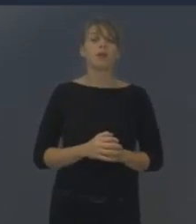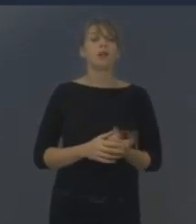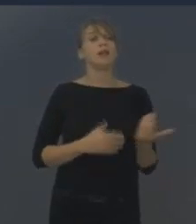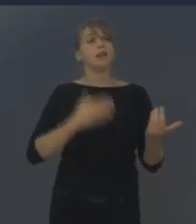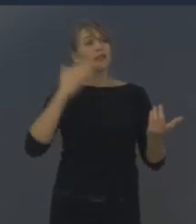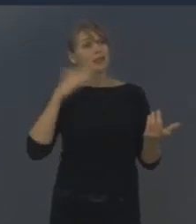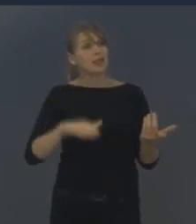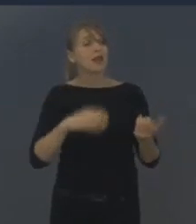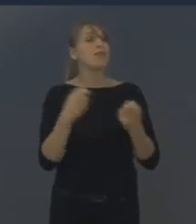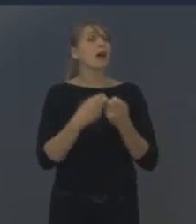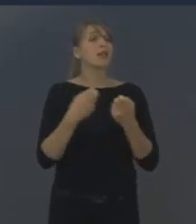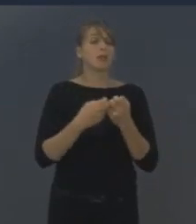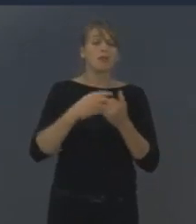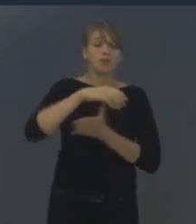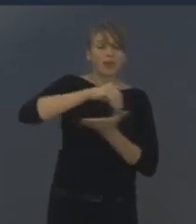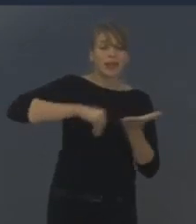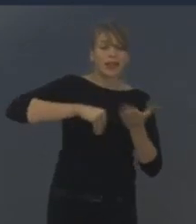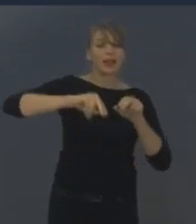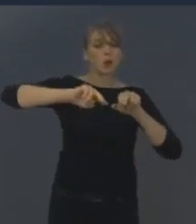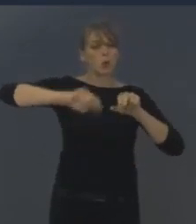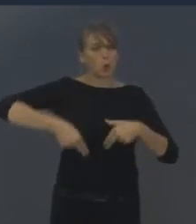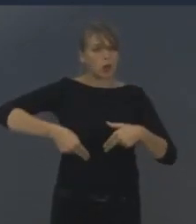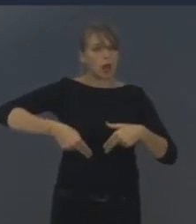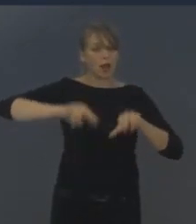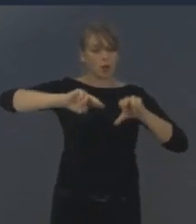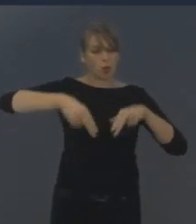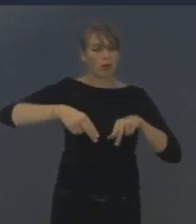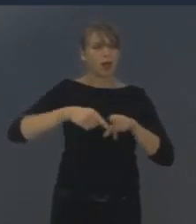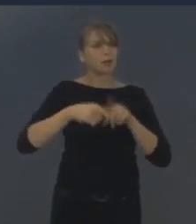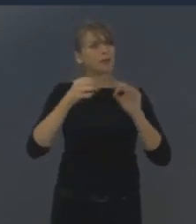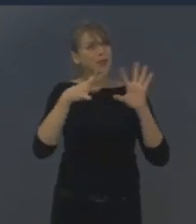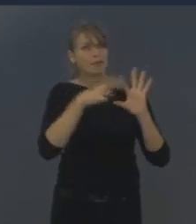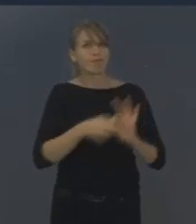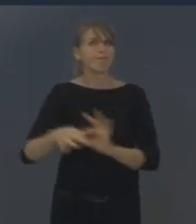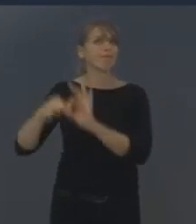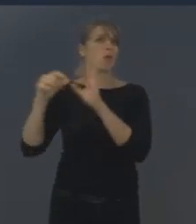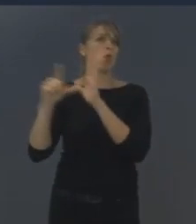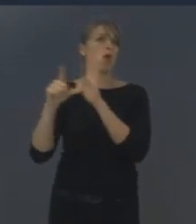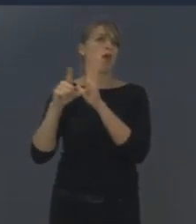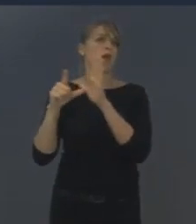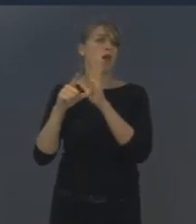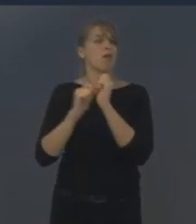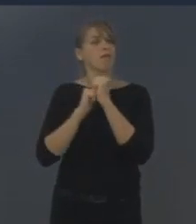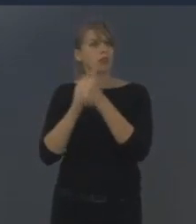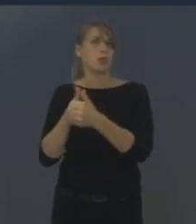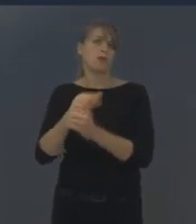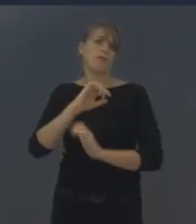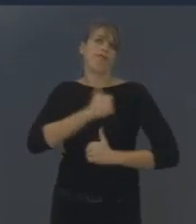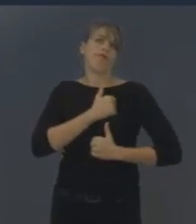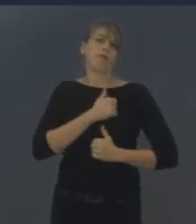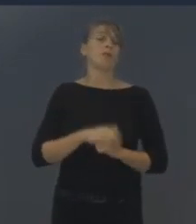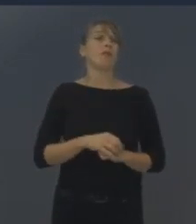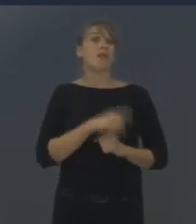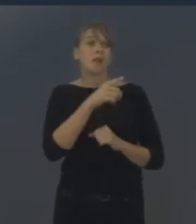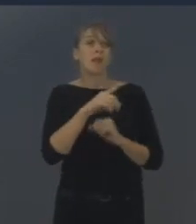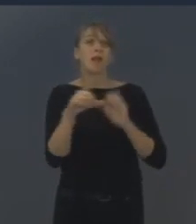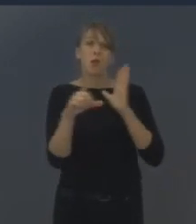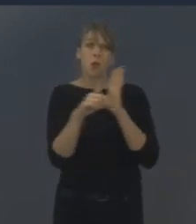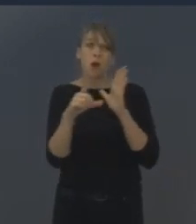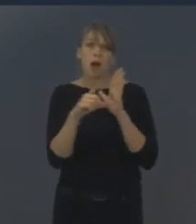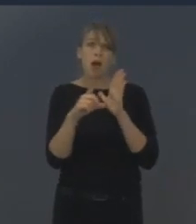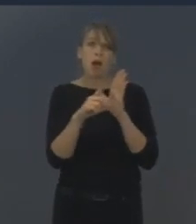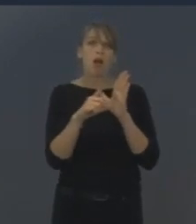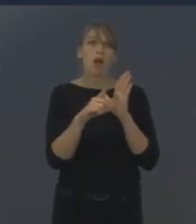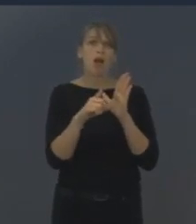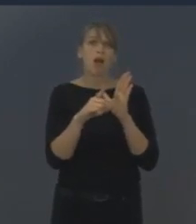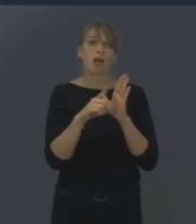légalement formés tiennent lieu de loi à ceux qui les ont faits, et en la matière, Monsieur le Président, malgré la loi des partis, qui est